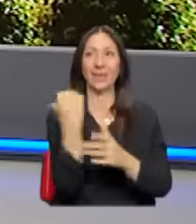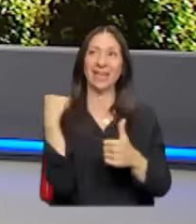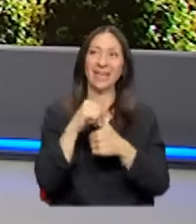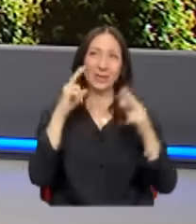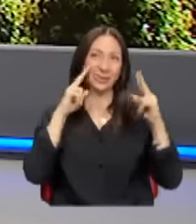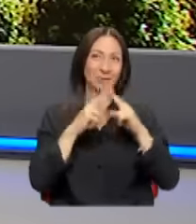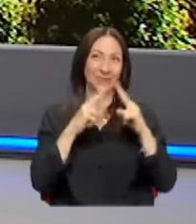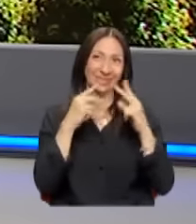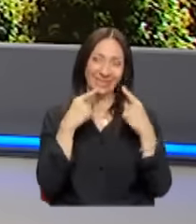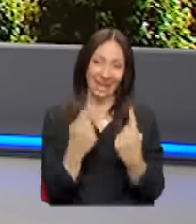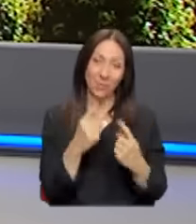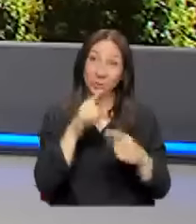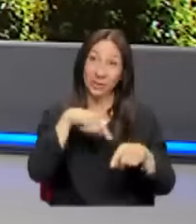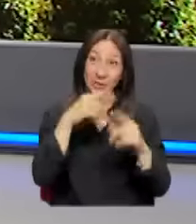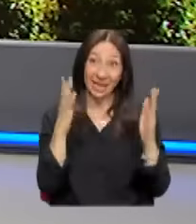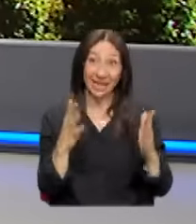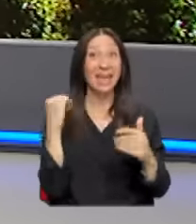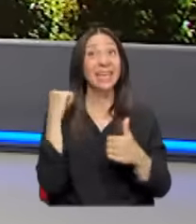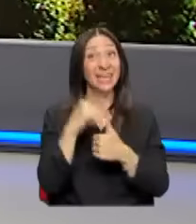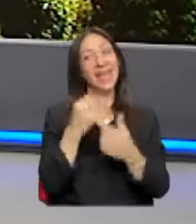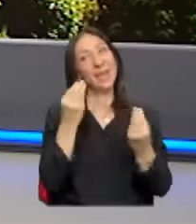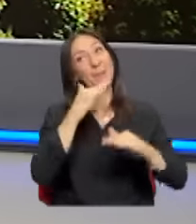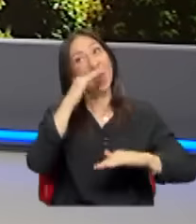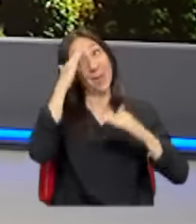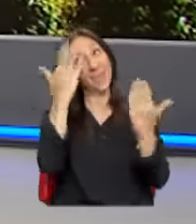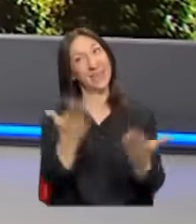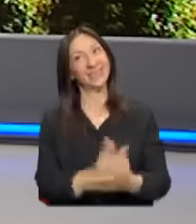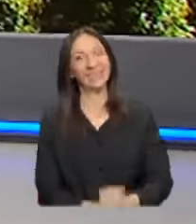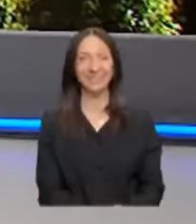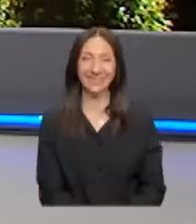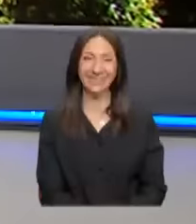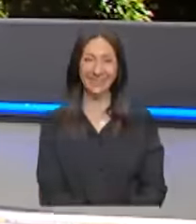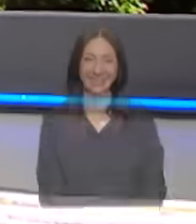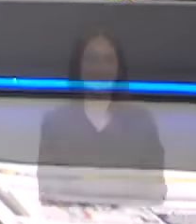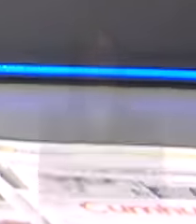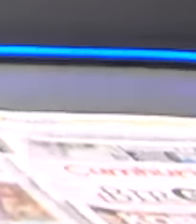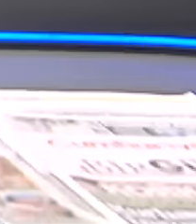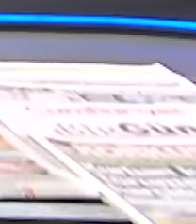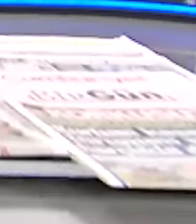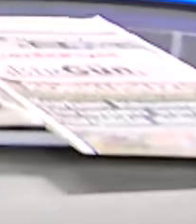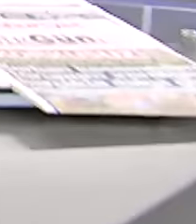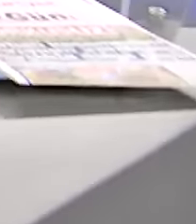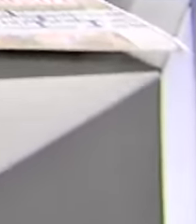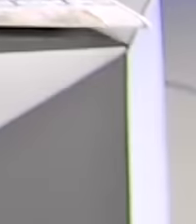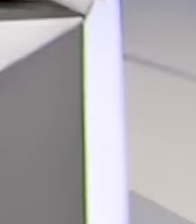görüşeceğiz diyelim. O zamana kadar yine iyi bayramlar.